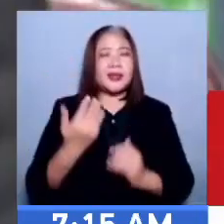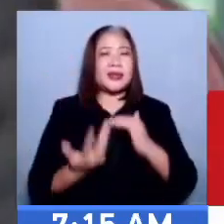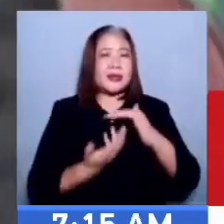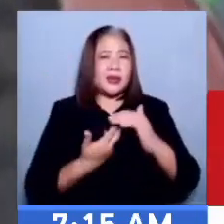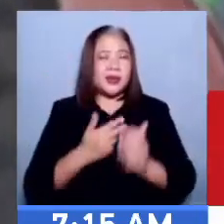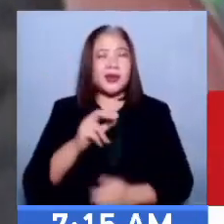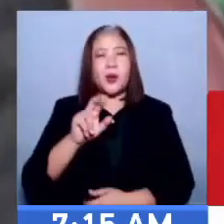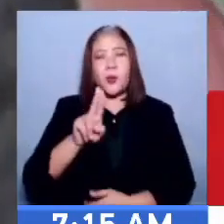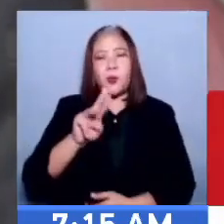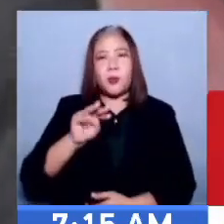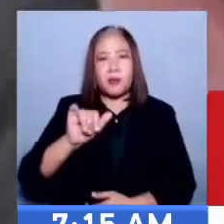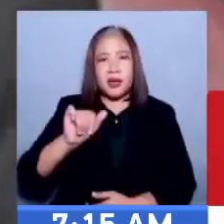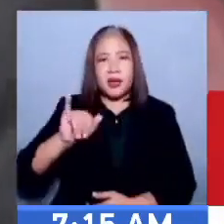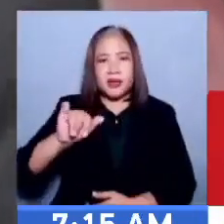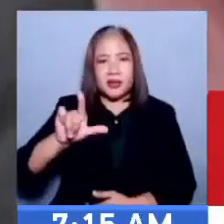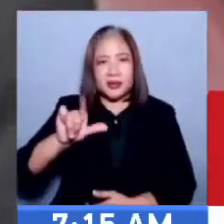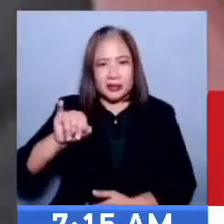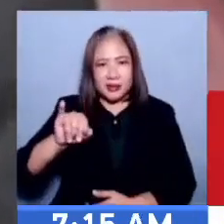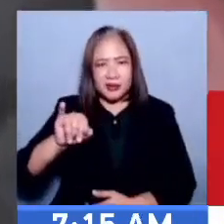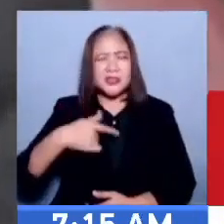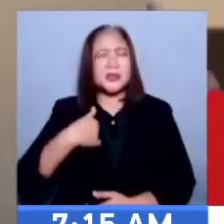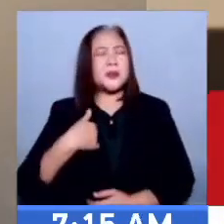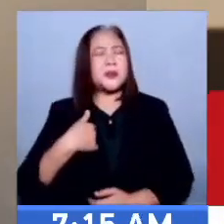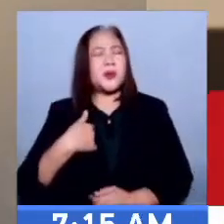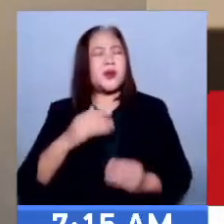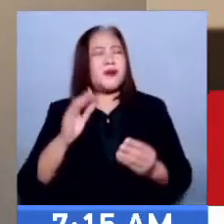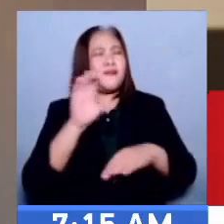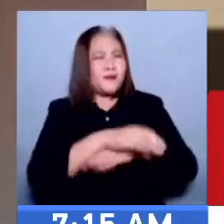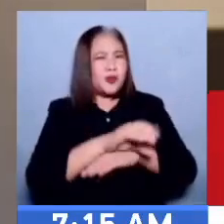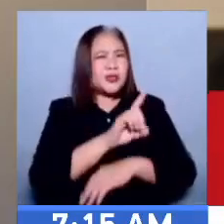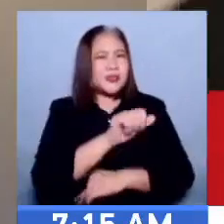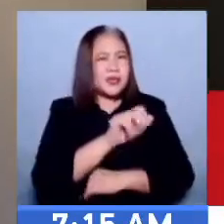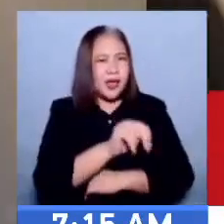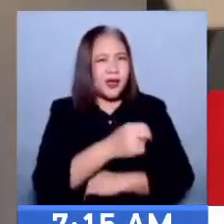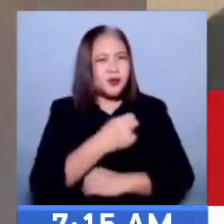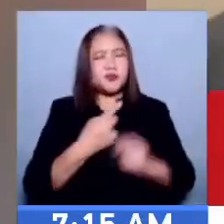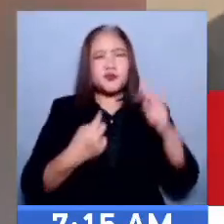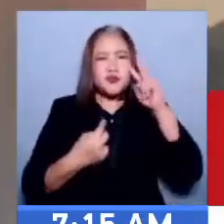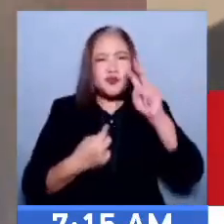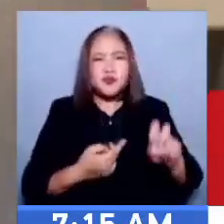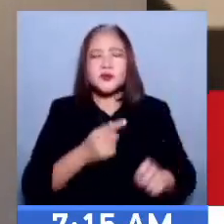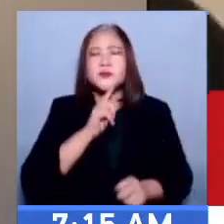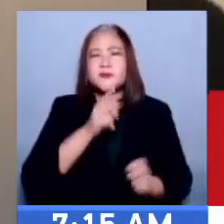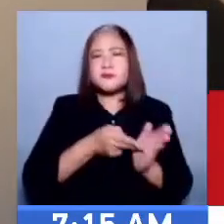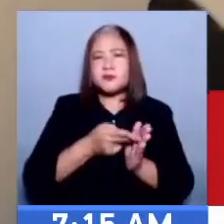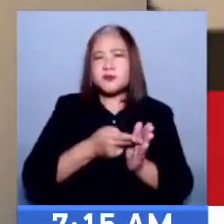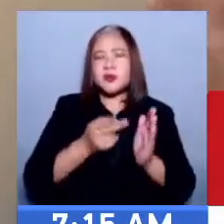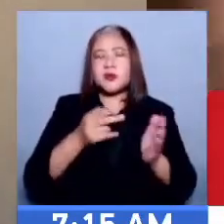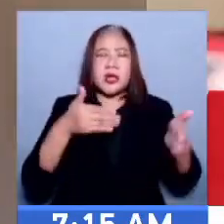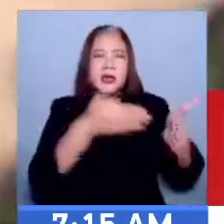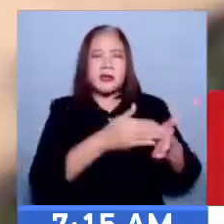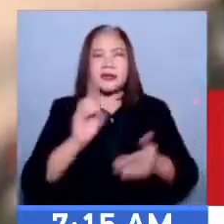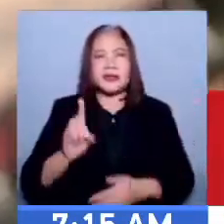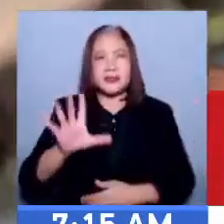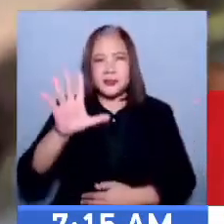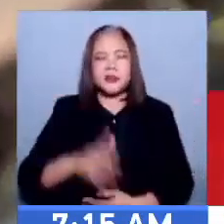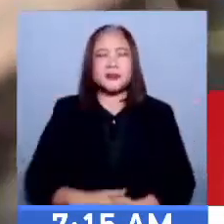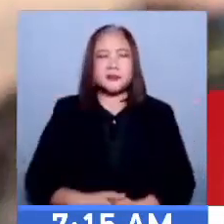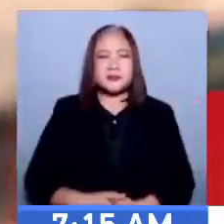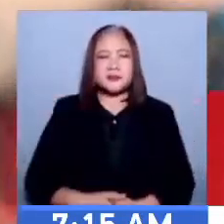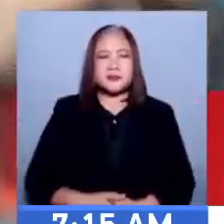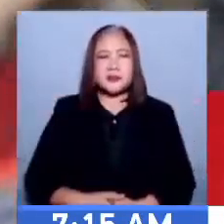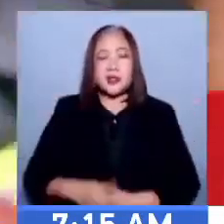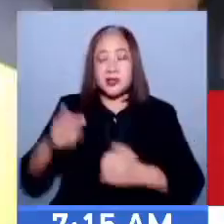umano'y pumilit kay Dayan noon para tumestigo laban kay De Lima. Hawak ni Judge Bonaventura ang natitirang kaso ni De